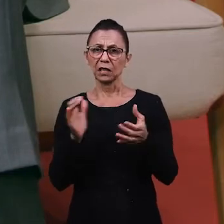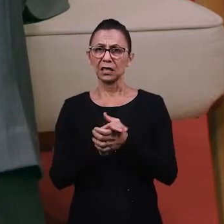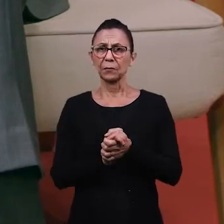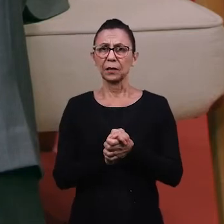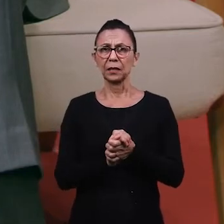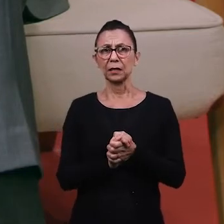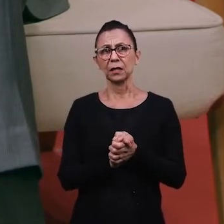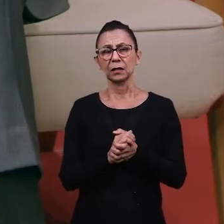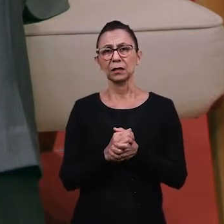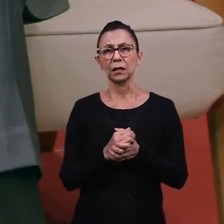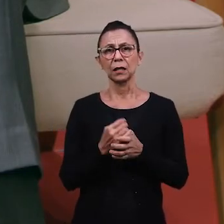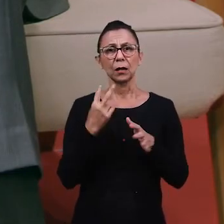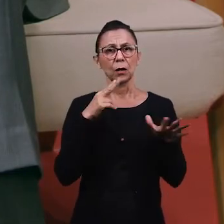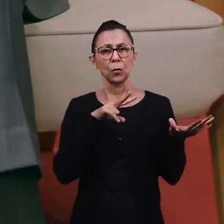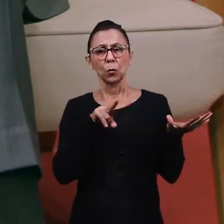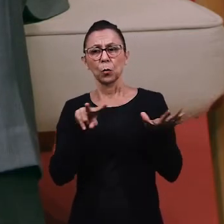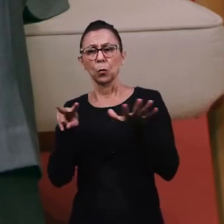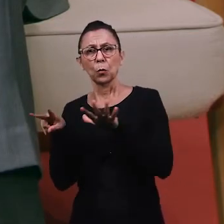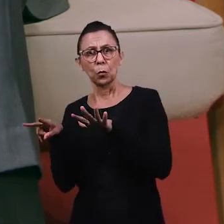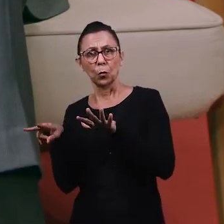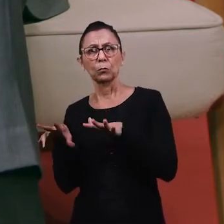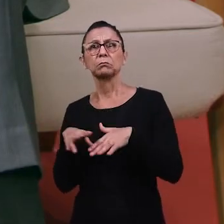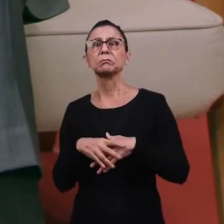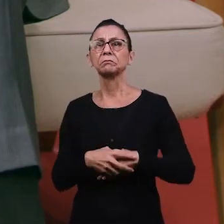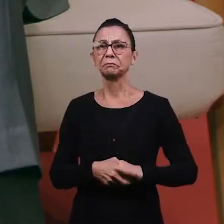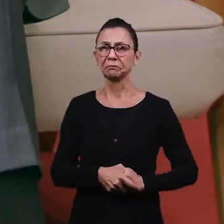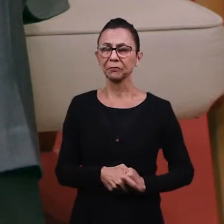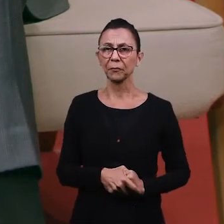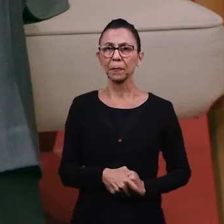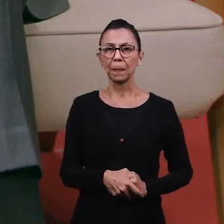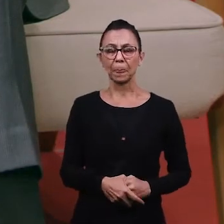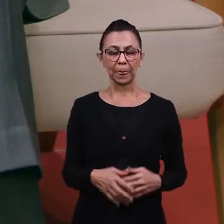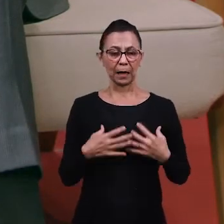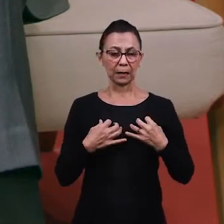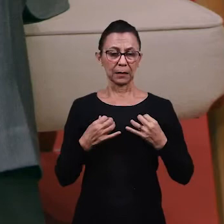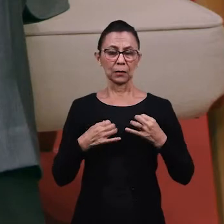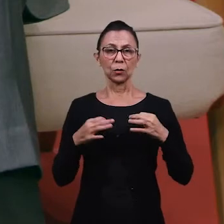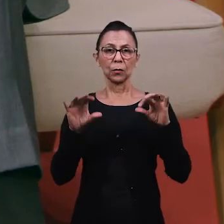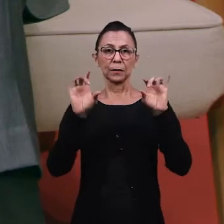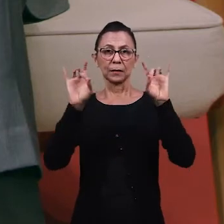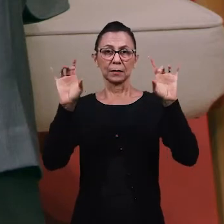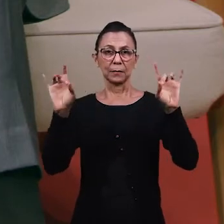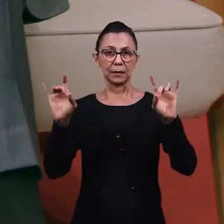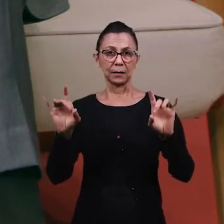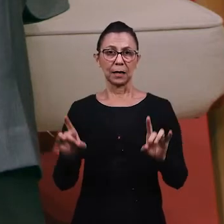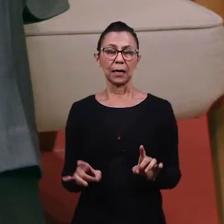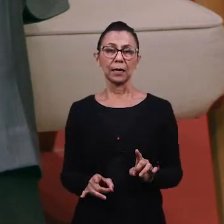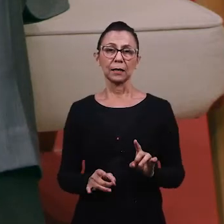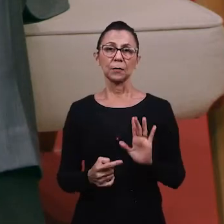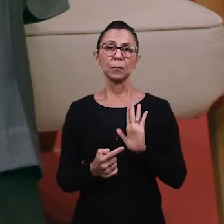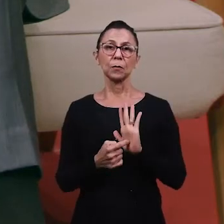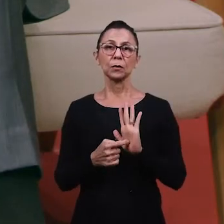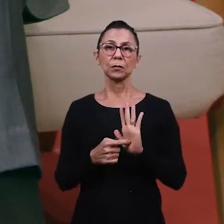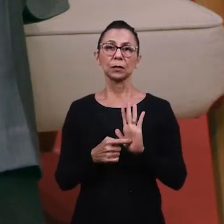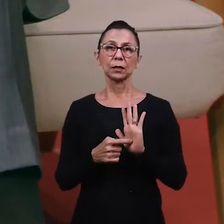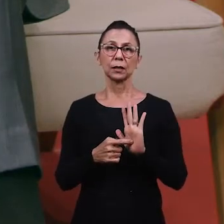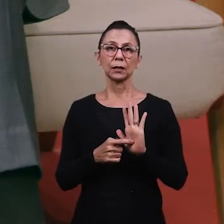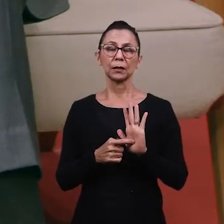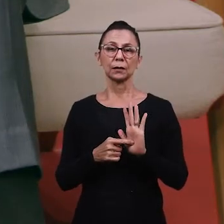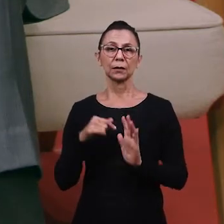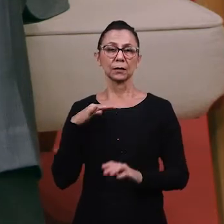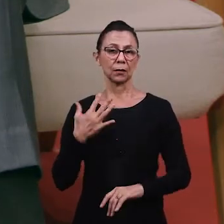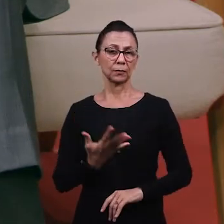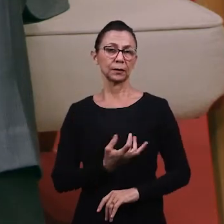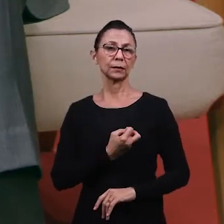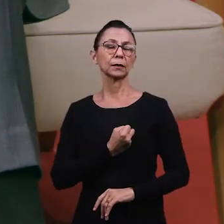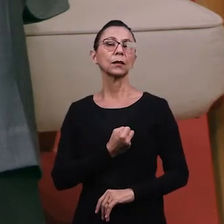donc les gens passaient dans la rue, on savait déjà, ah, il va au mariage. Donc, ces habits nuptiales parlent des